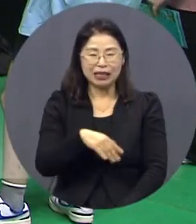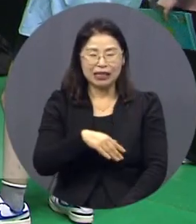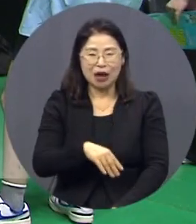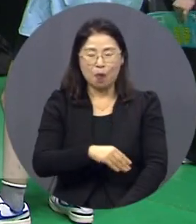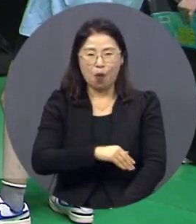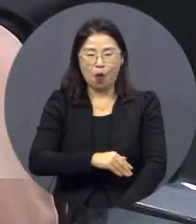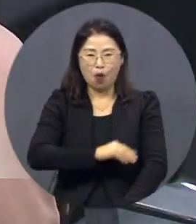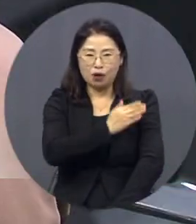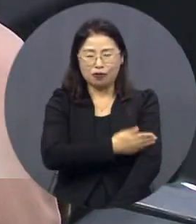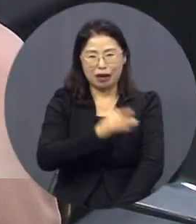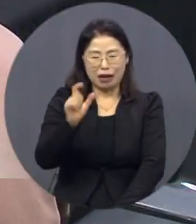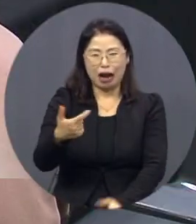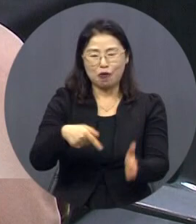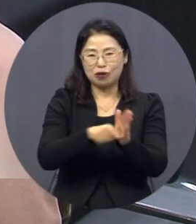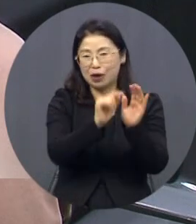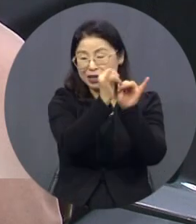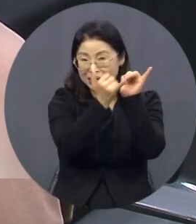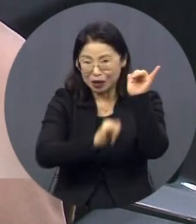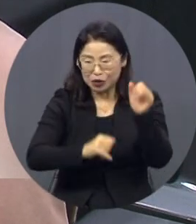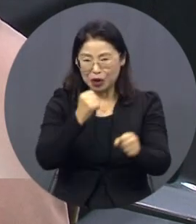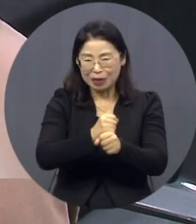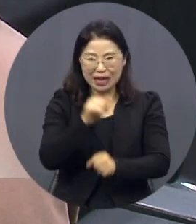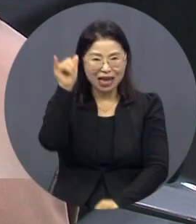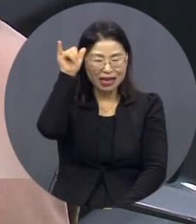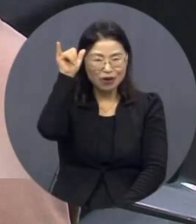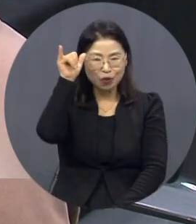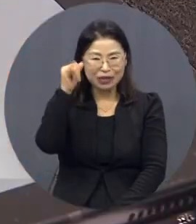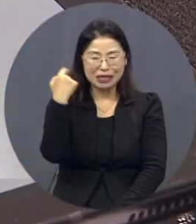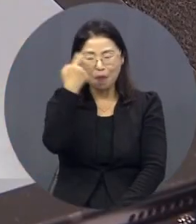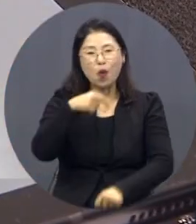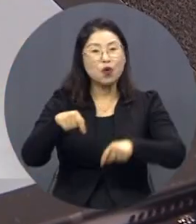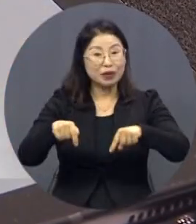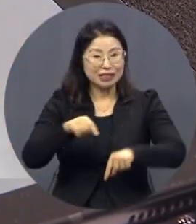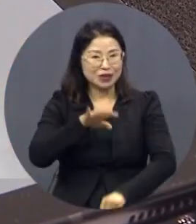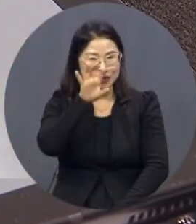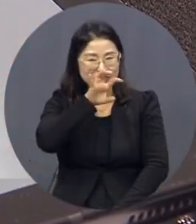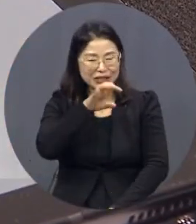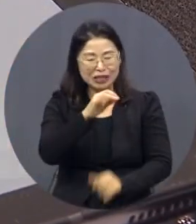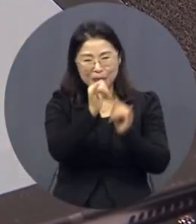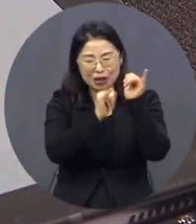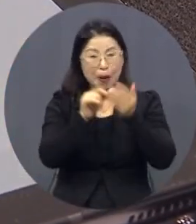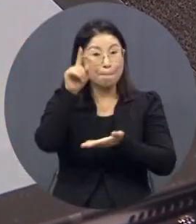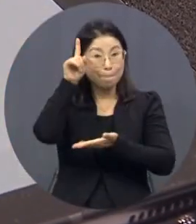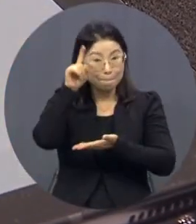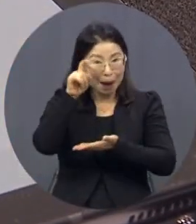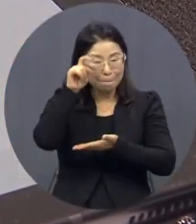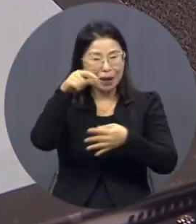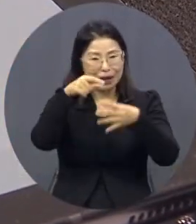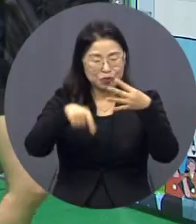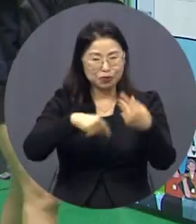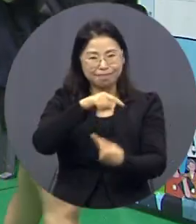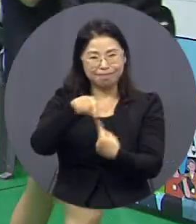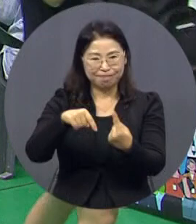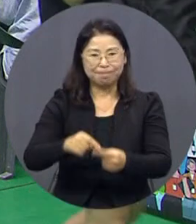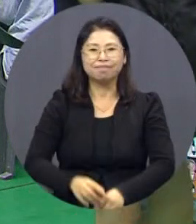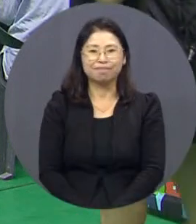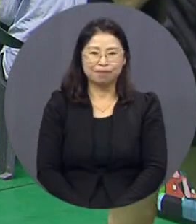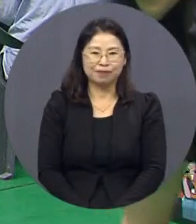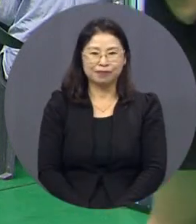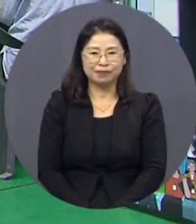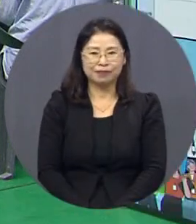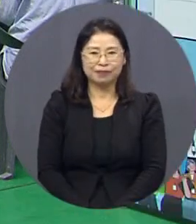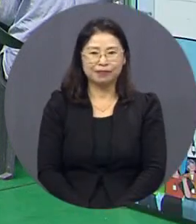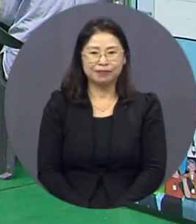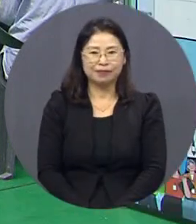강화를 위한 입사 서류 클리닉과 인공지능 모의 면접, 이력서 사진 촬영 등의 프로그램도 운영됐습니다.